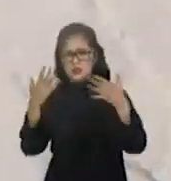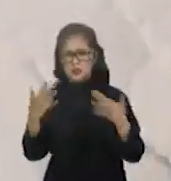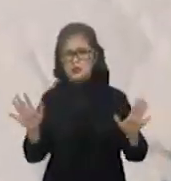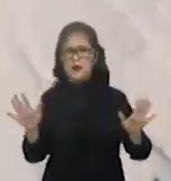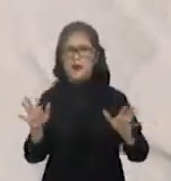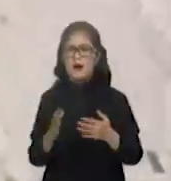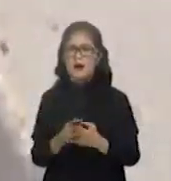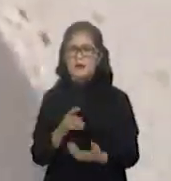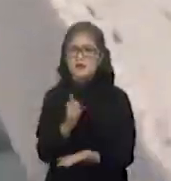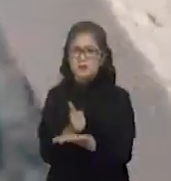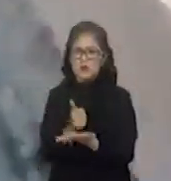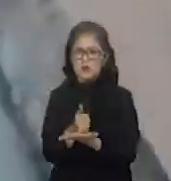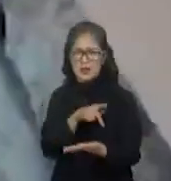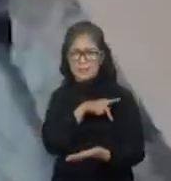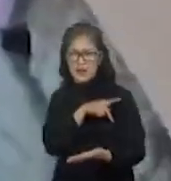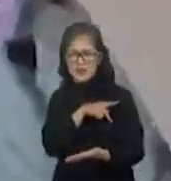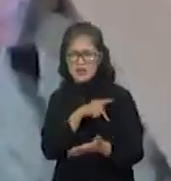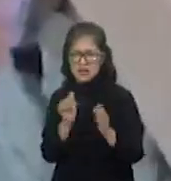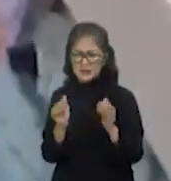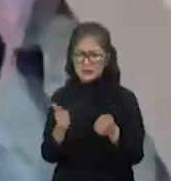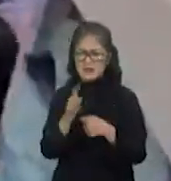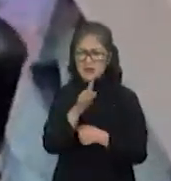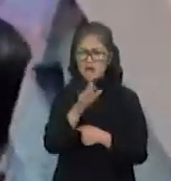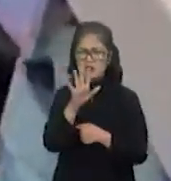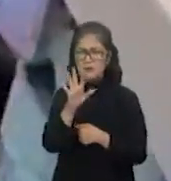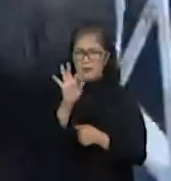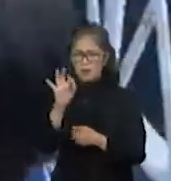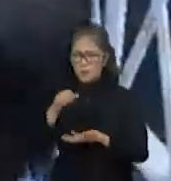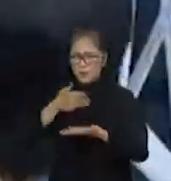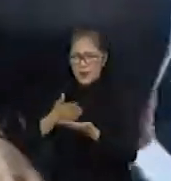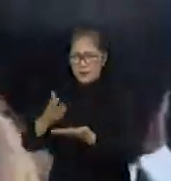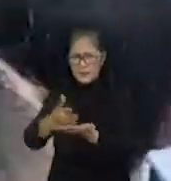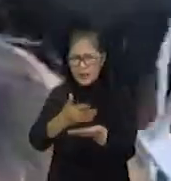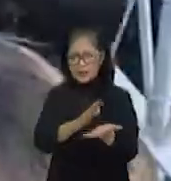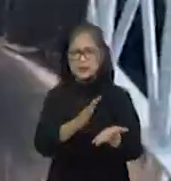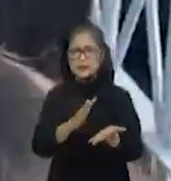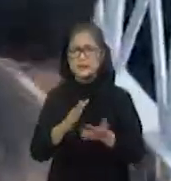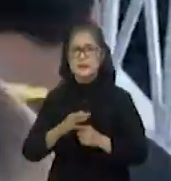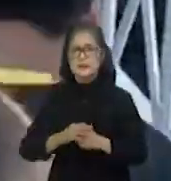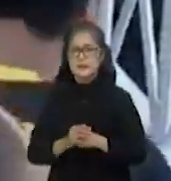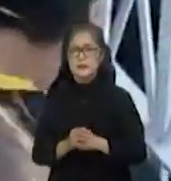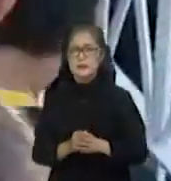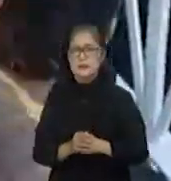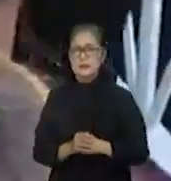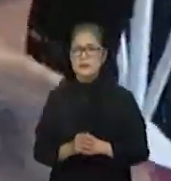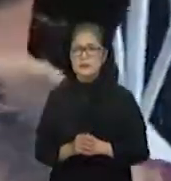Padahal pihak panitia hanya menyediakan 150 paket daging untuk dibagikan kepada warga.